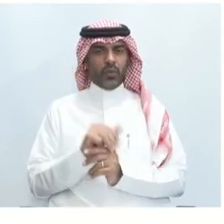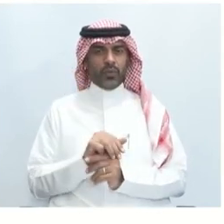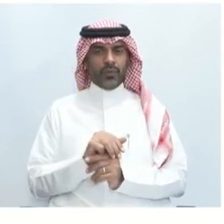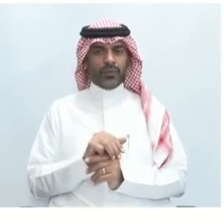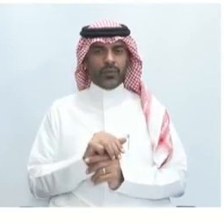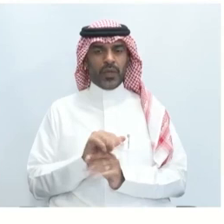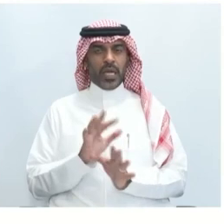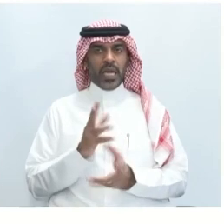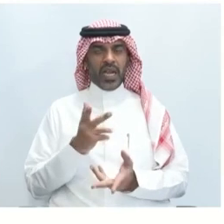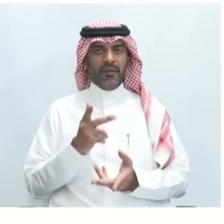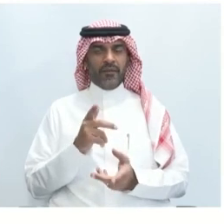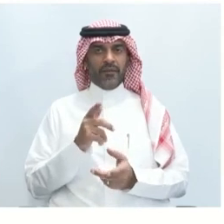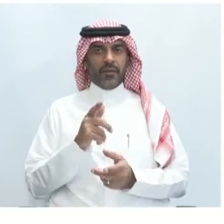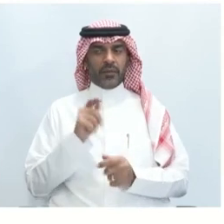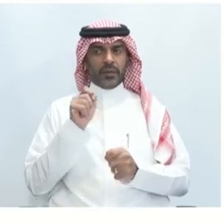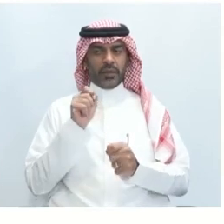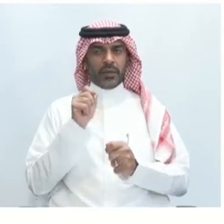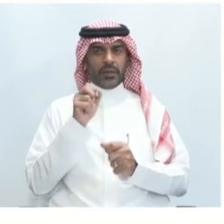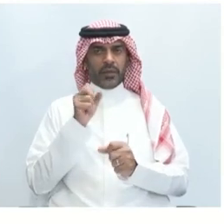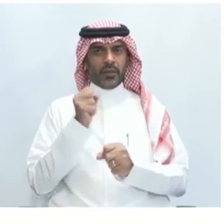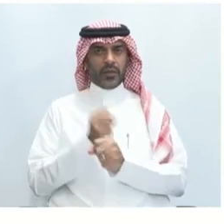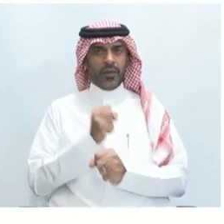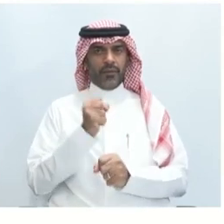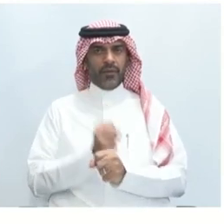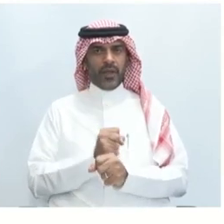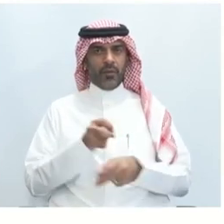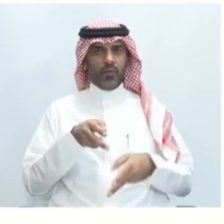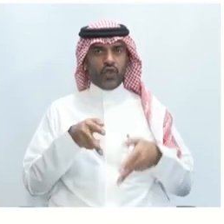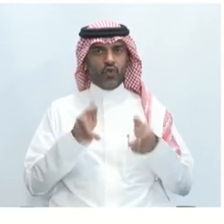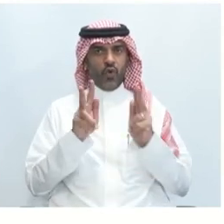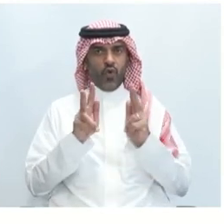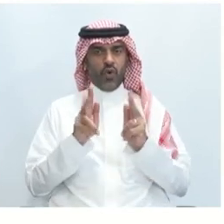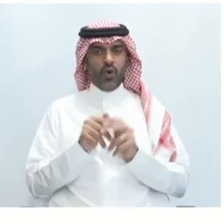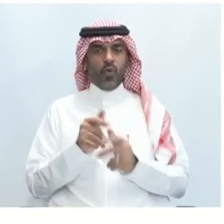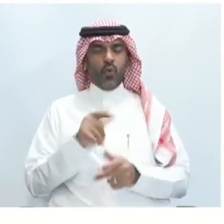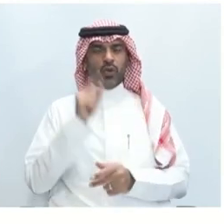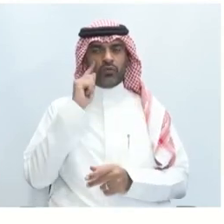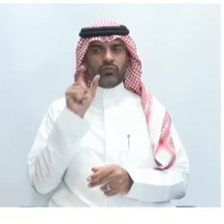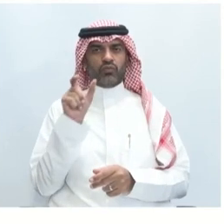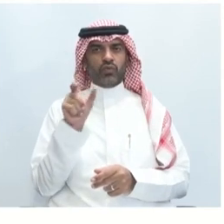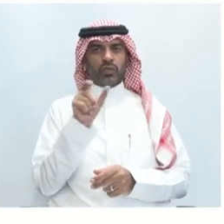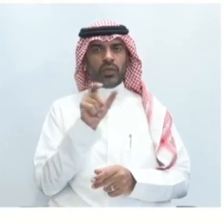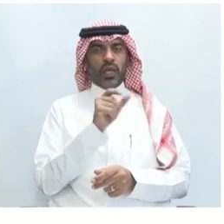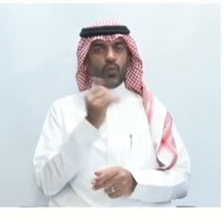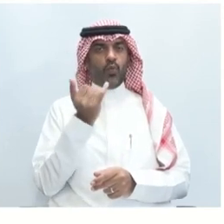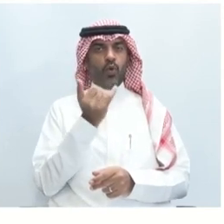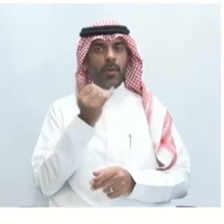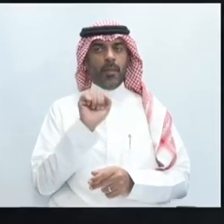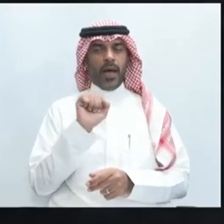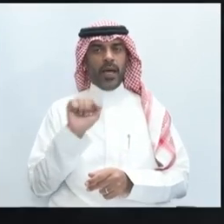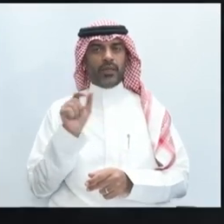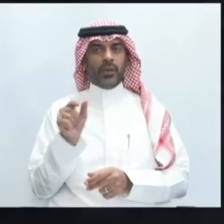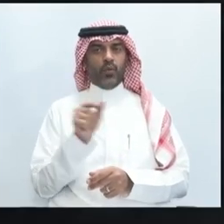السابق كيف نقوم بتنفيذ مشروع الوحده وراينا ما هي المصطلحات المهمه الخاصه بالوحده